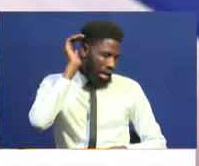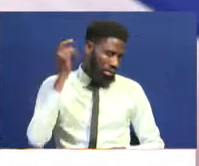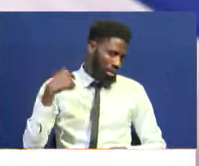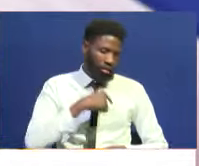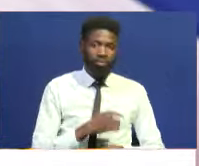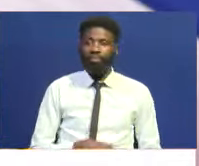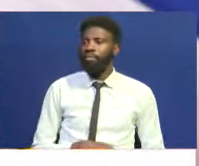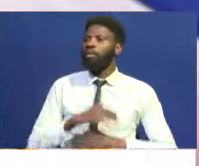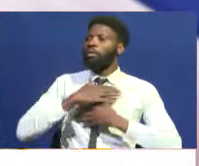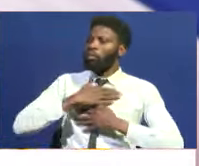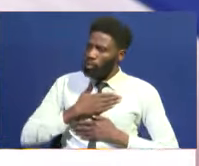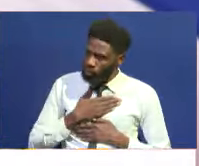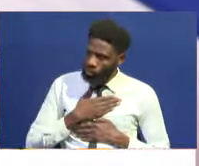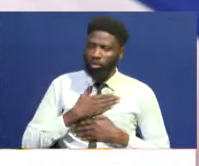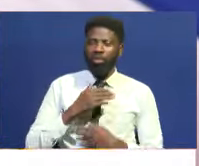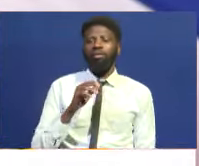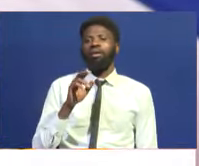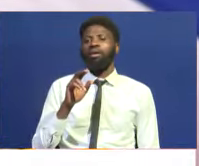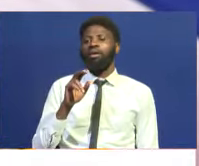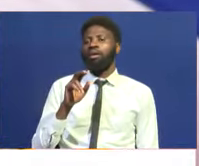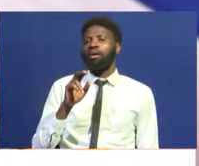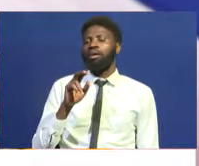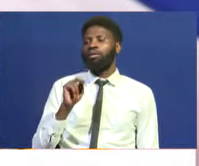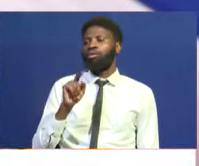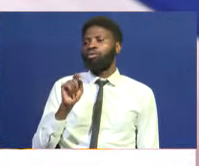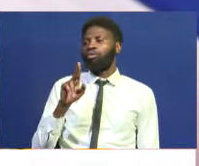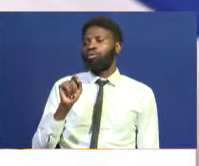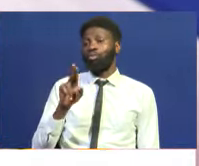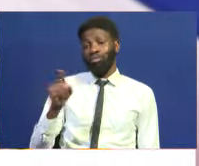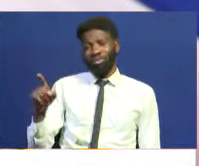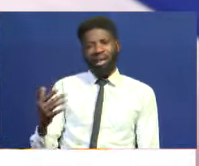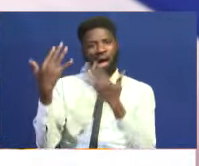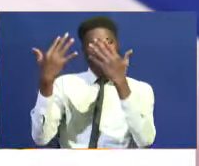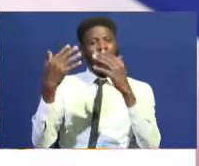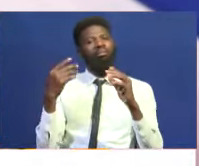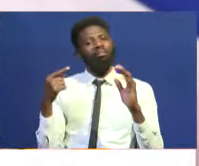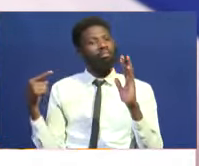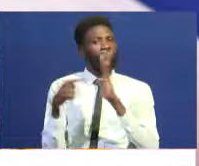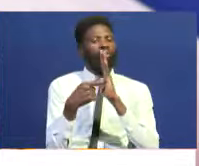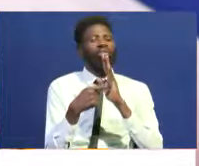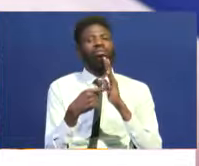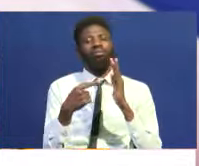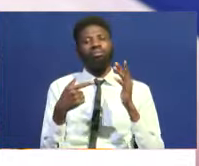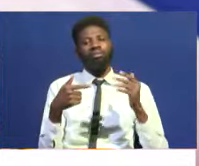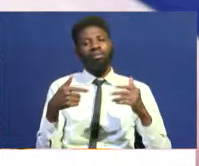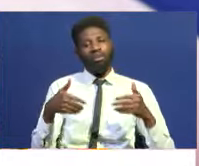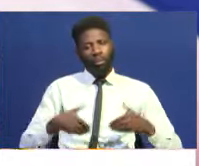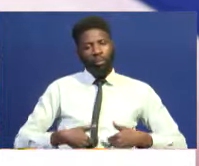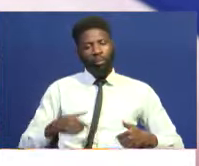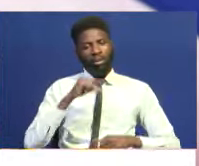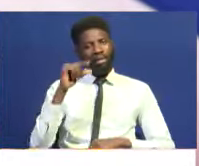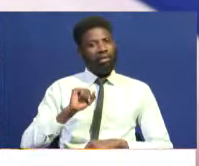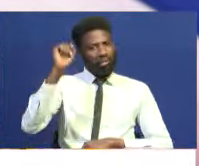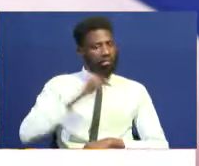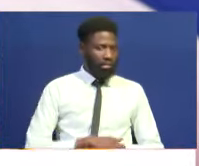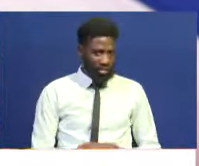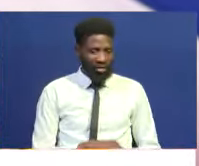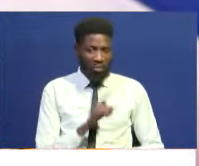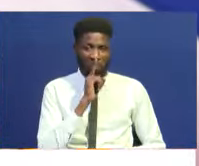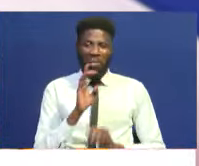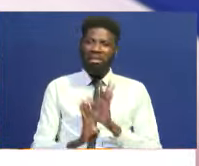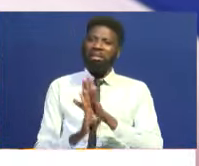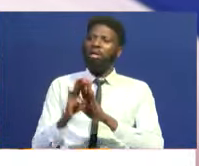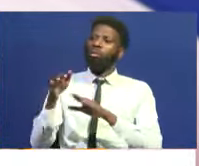umeongea kuhusu Gen Z. Unajua Gen Z walikuwa wanaona maendeleo yanaenda polepole sana. Na ndio sisi tunakuanga na maendeleo chap